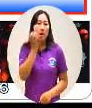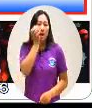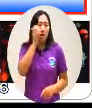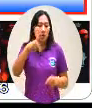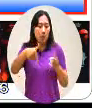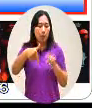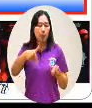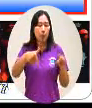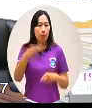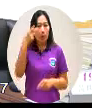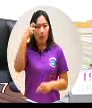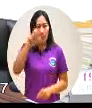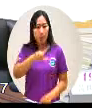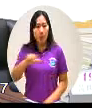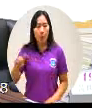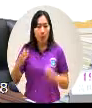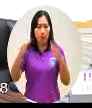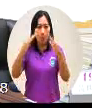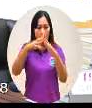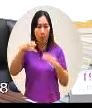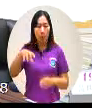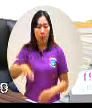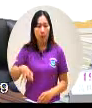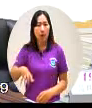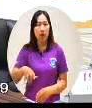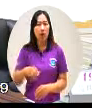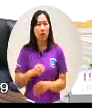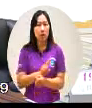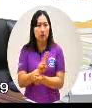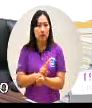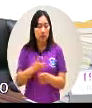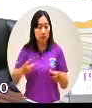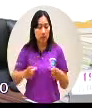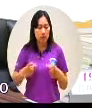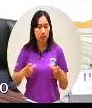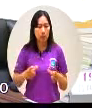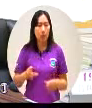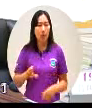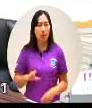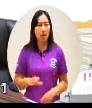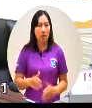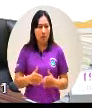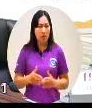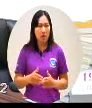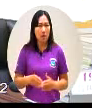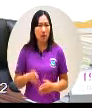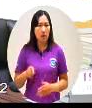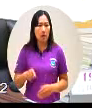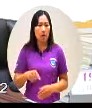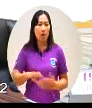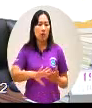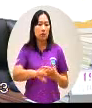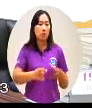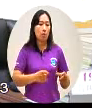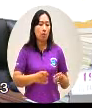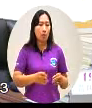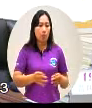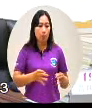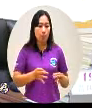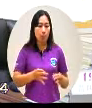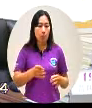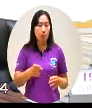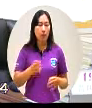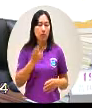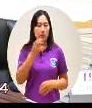真侪条件啦。我讲做茶农业的，凊彩一个企业都会当做博物馆。临门65年建